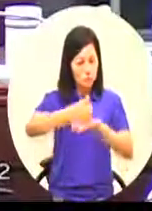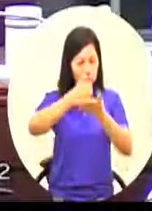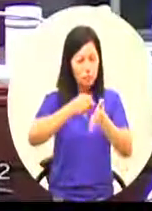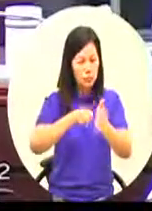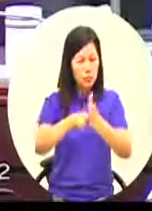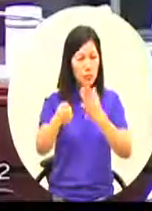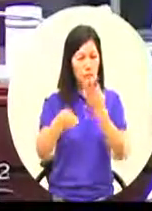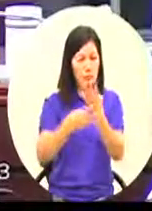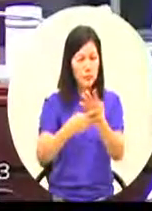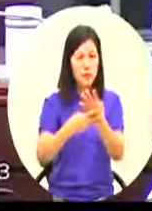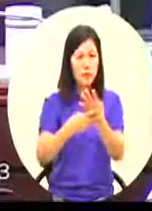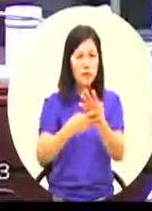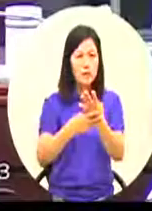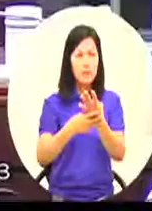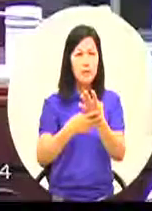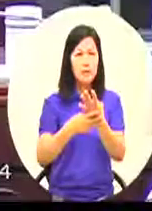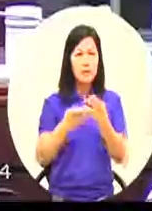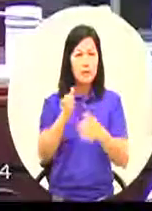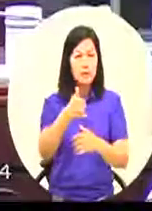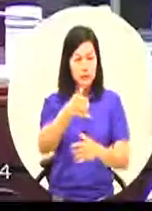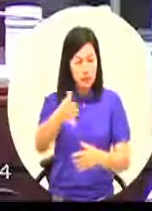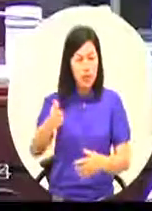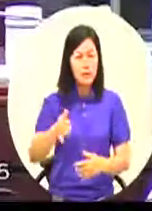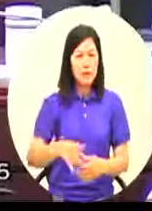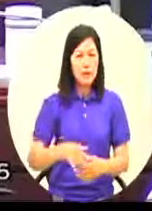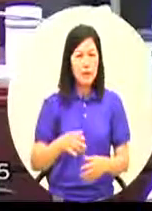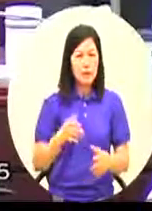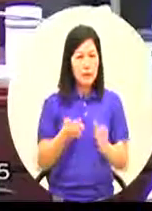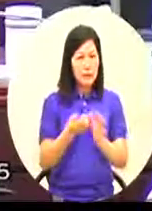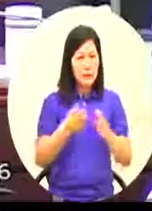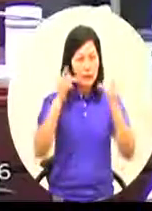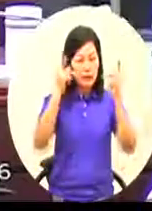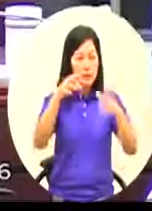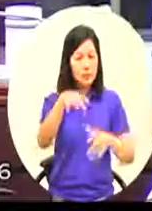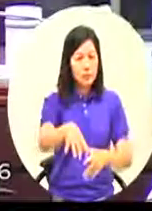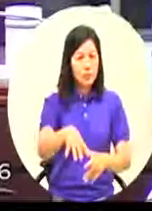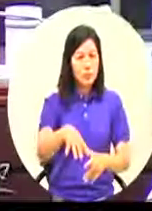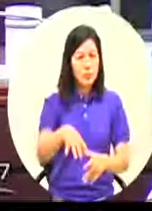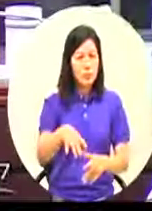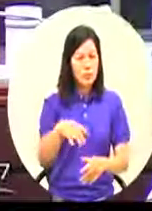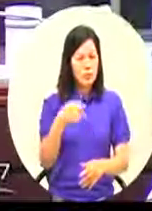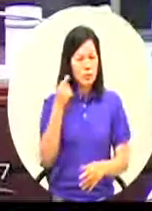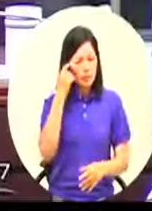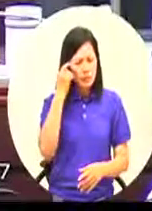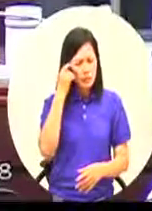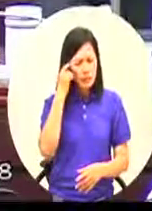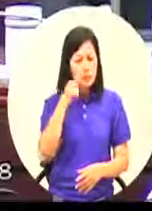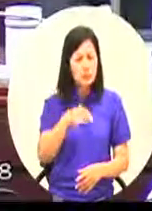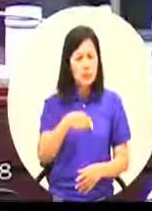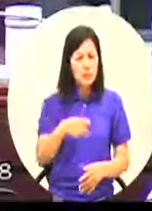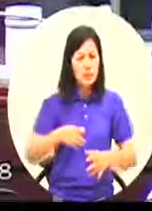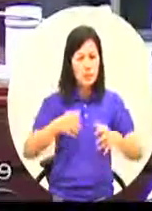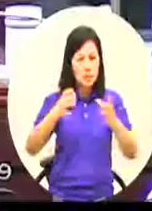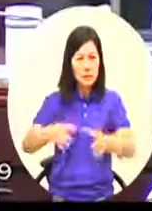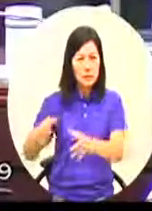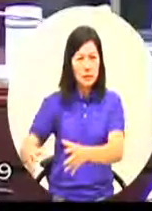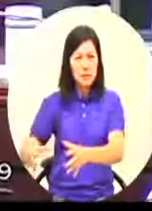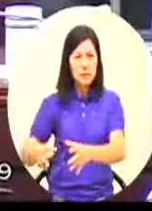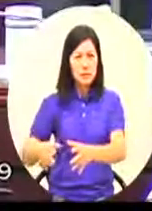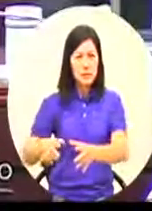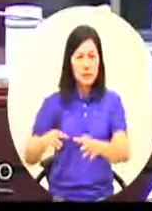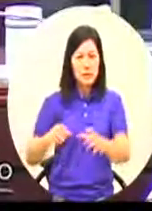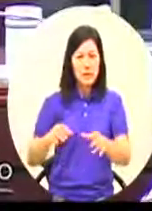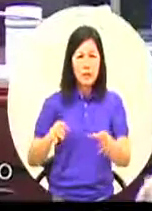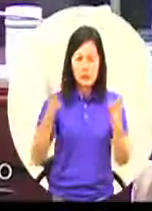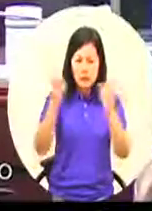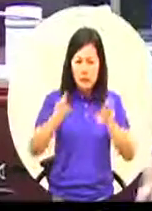员，那刚刚前一局就是把说到底我们这个设施的磁场会不